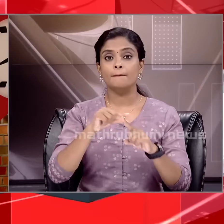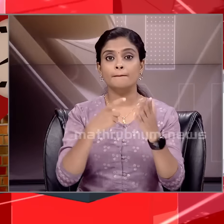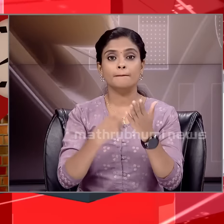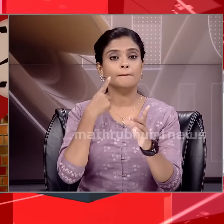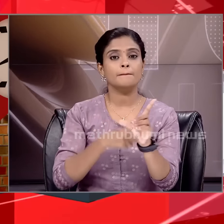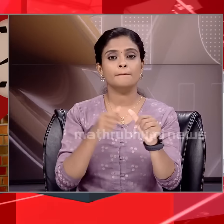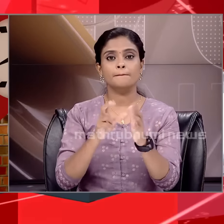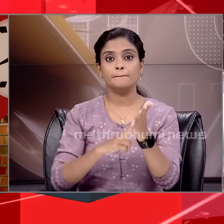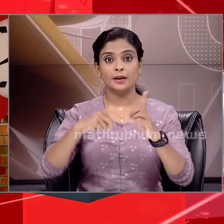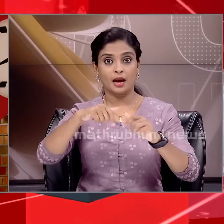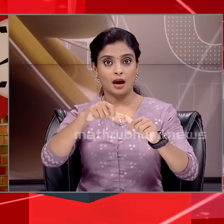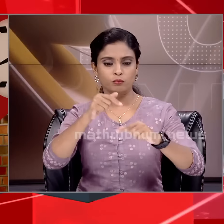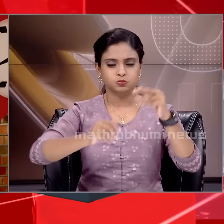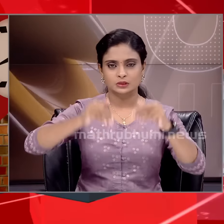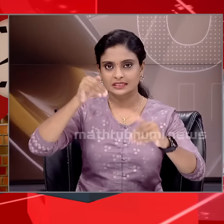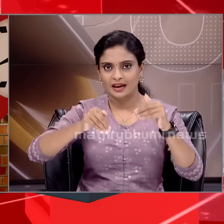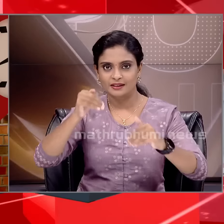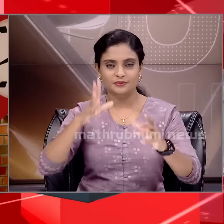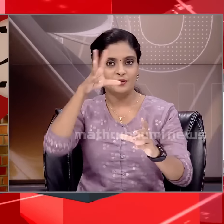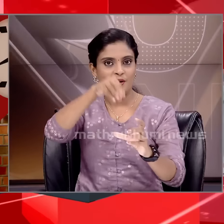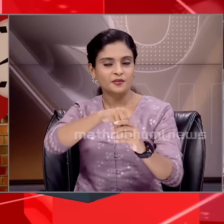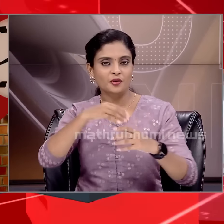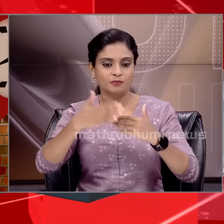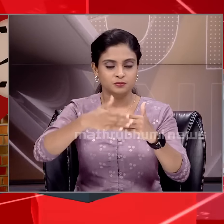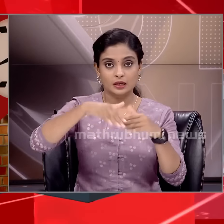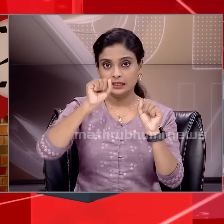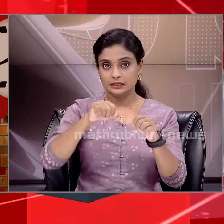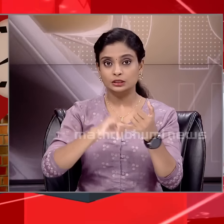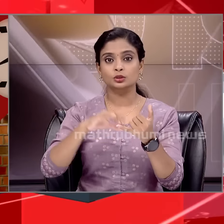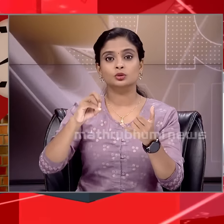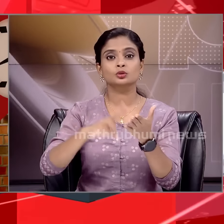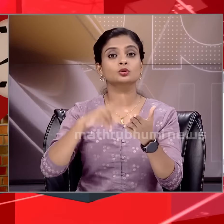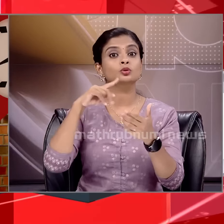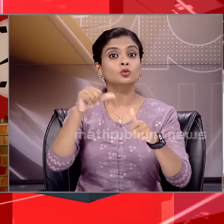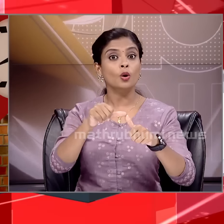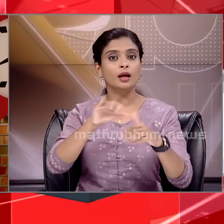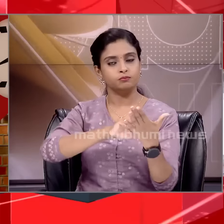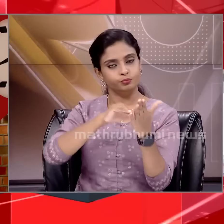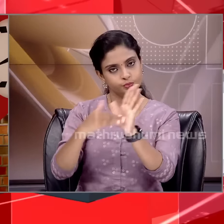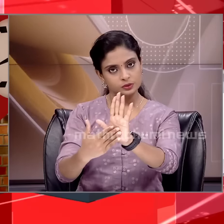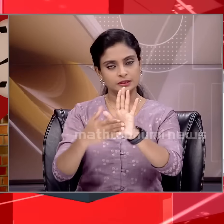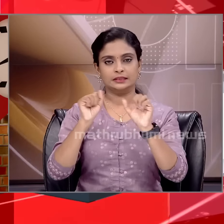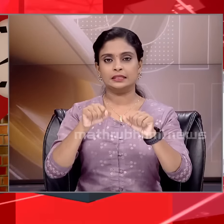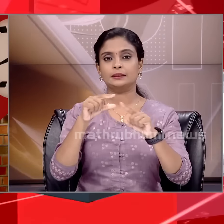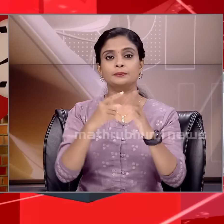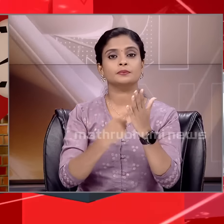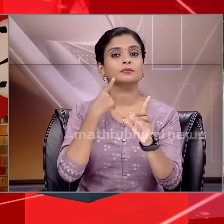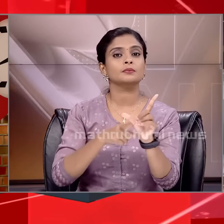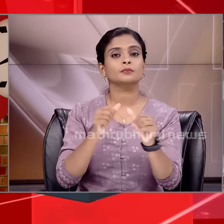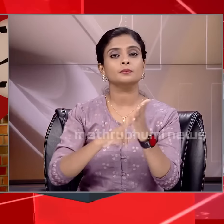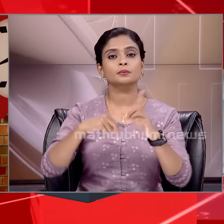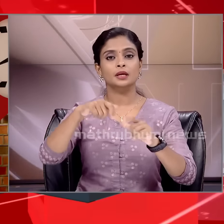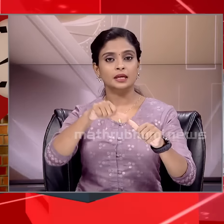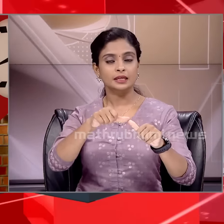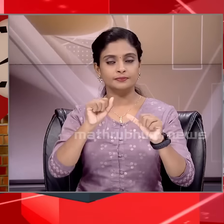ഗാന്ധി ഇതാ തെരഞ്ഞെടുപ്പ് രാഷ്ട്രീയത്തിൽ സജീവമാകുന്ന തരത്തിലേക്ക് എത്തുന്നു എന്നുള്ളതാണ് സോനിയാ ഗാന്ധിയുടെ മണ്ഡലമായ റൈബ് ബ്രേലിയിൽ നിന്നും പ്രിയങ്ക തെരഞ്ഞെടുപ്പ് രാഷ്ട്രീയത്തിൽ